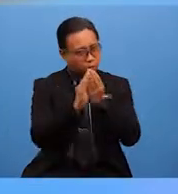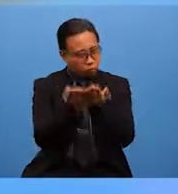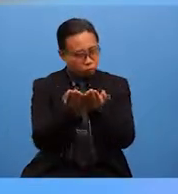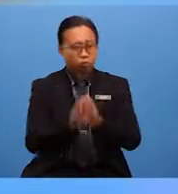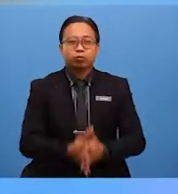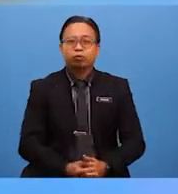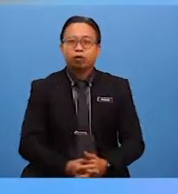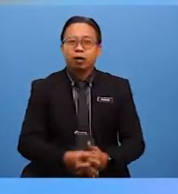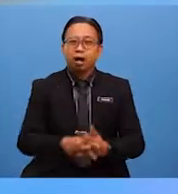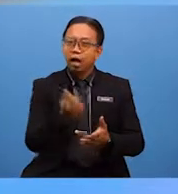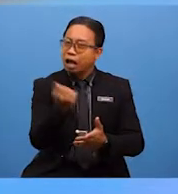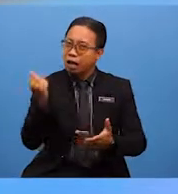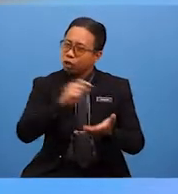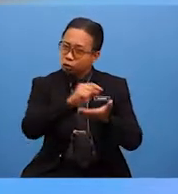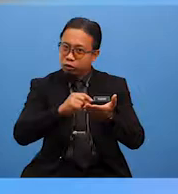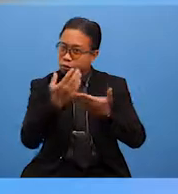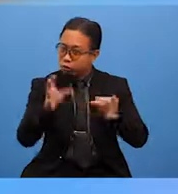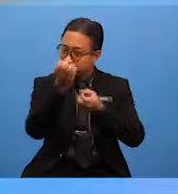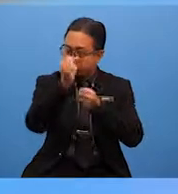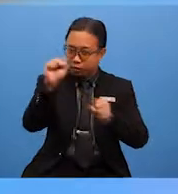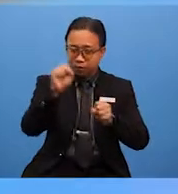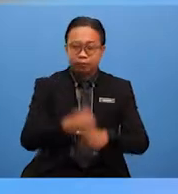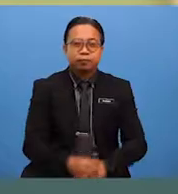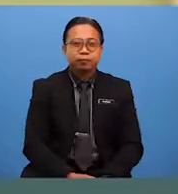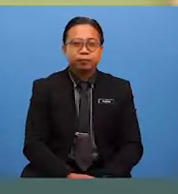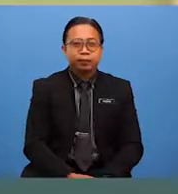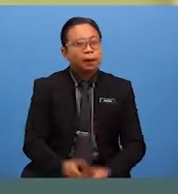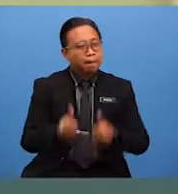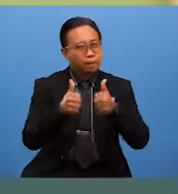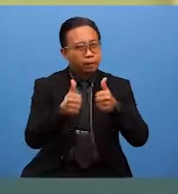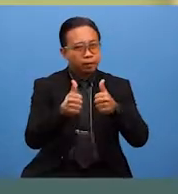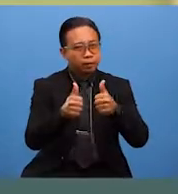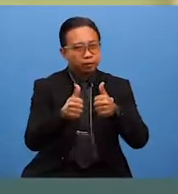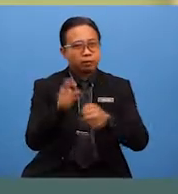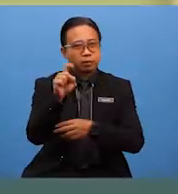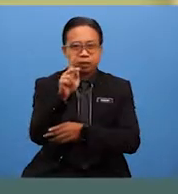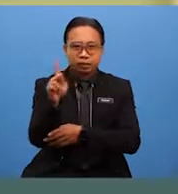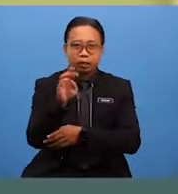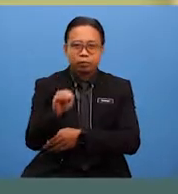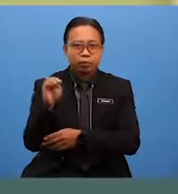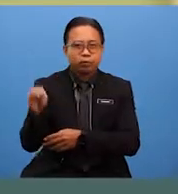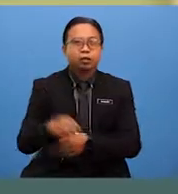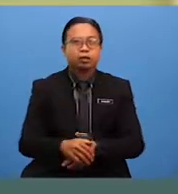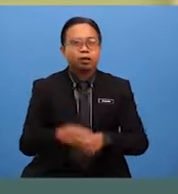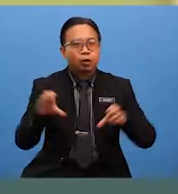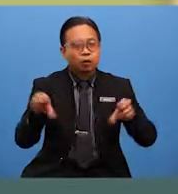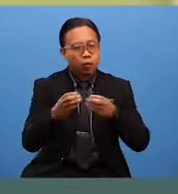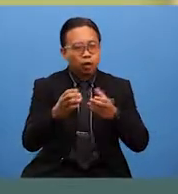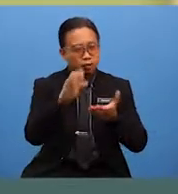nota alasan menulis dah sedia bagus pastikan murid-murid membuat